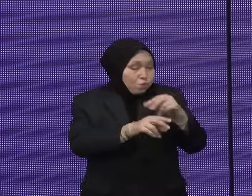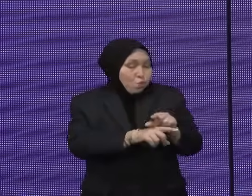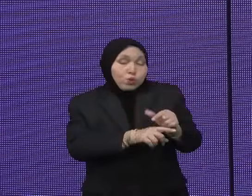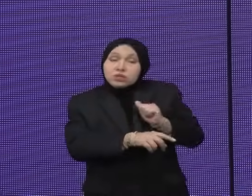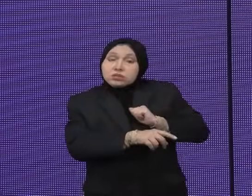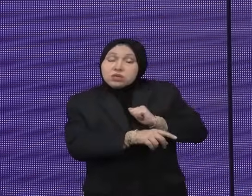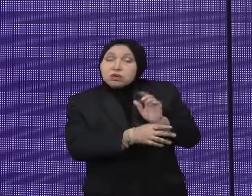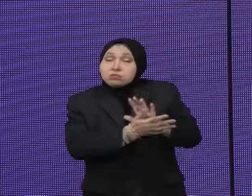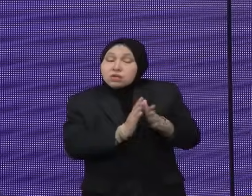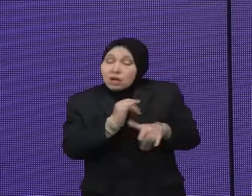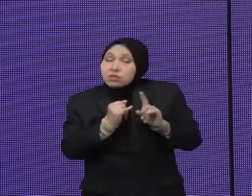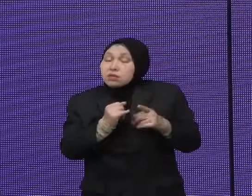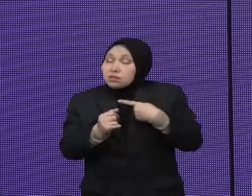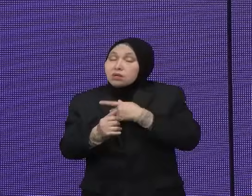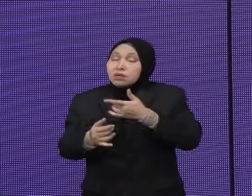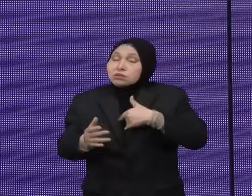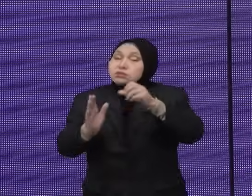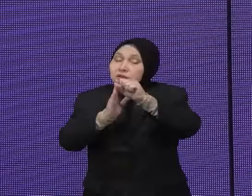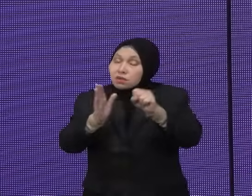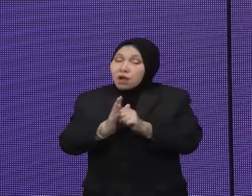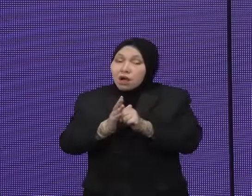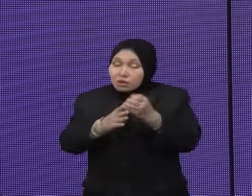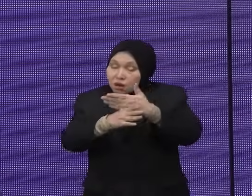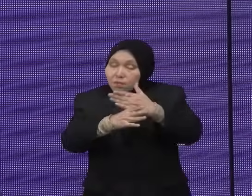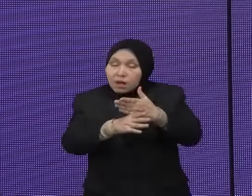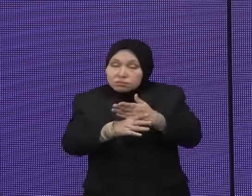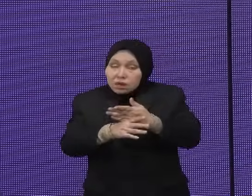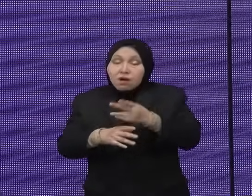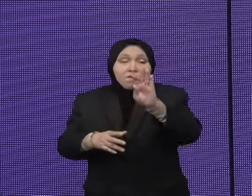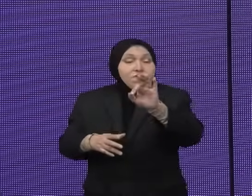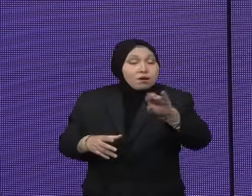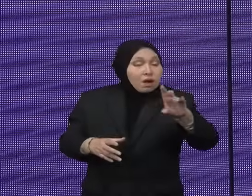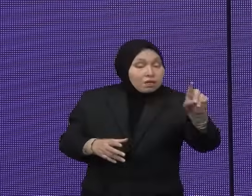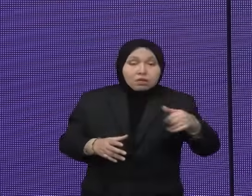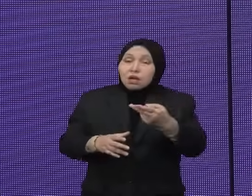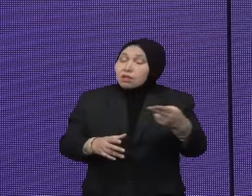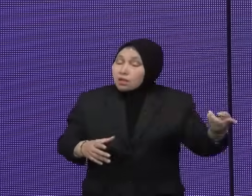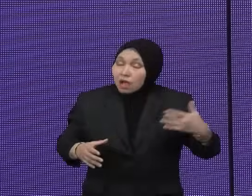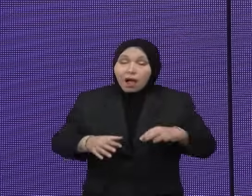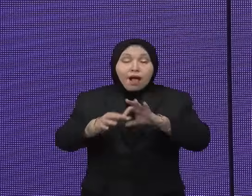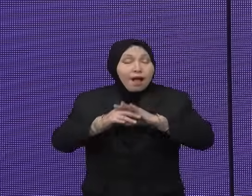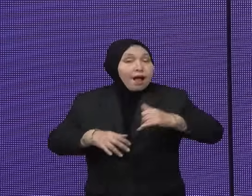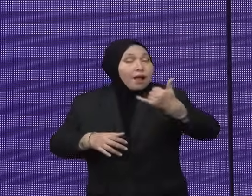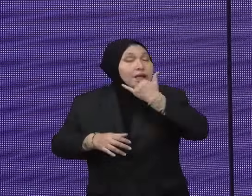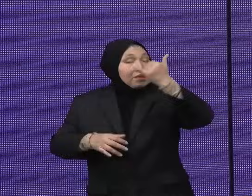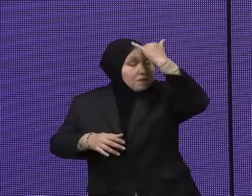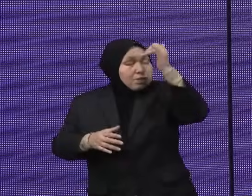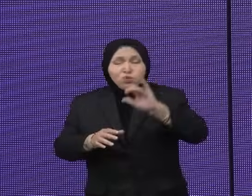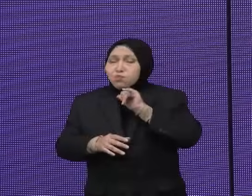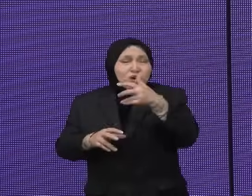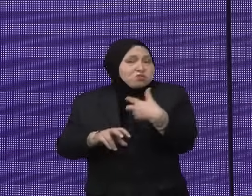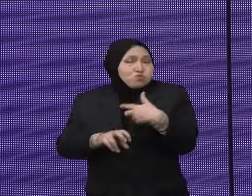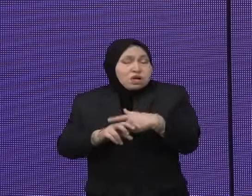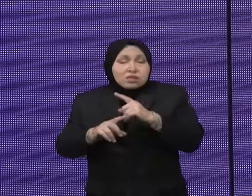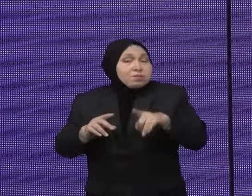sendiri. Maka akhirnya kita rasa bahawa syariat faraid, syariat untuk hak anak yatim itu bukan suatu yang sukar,